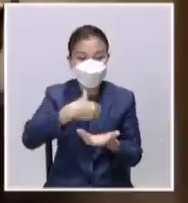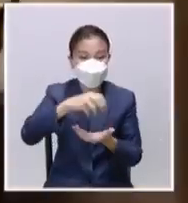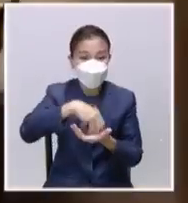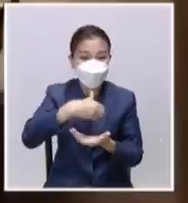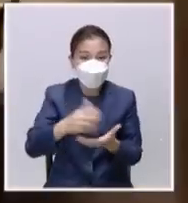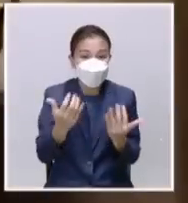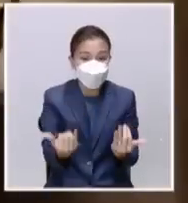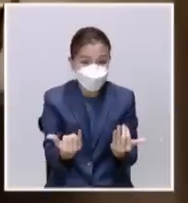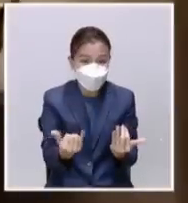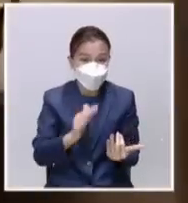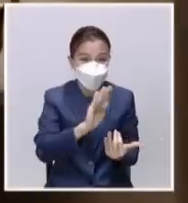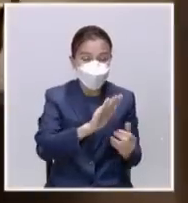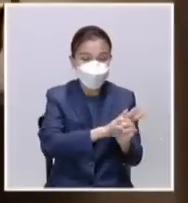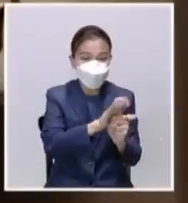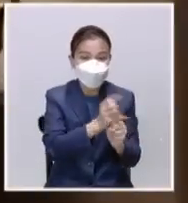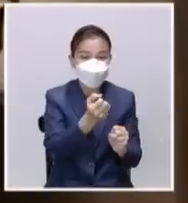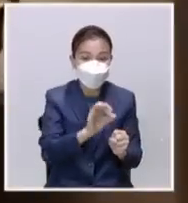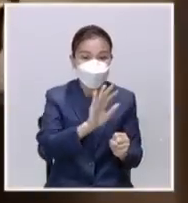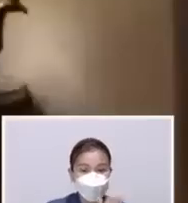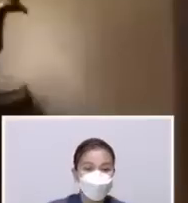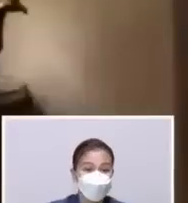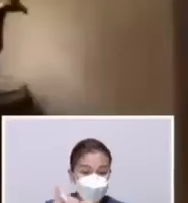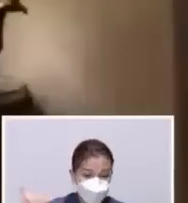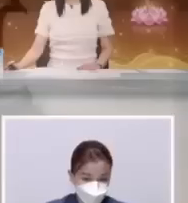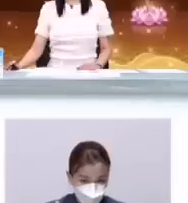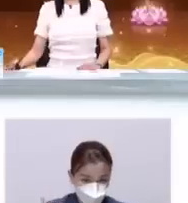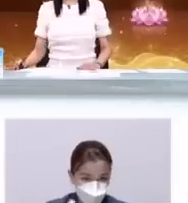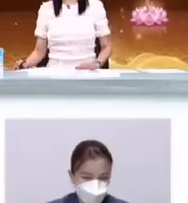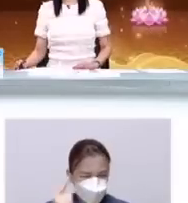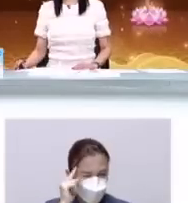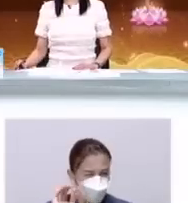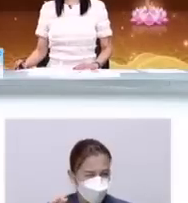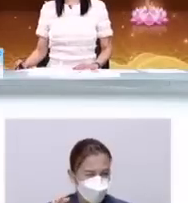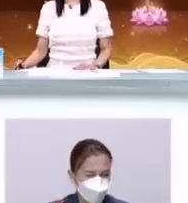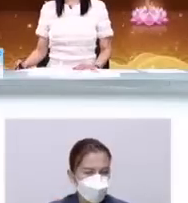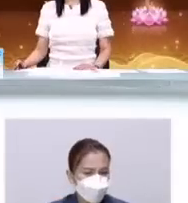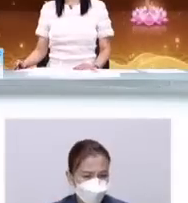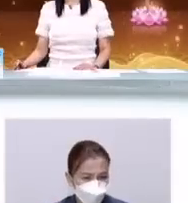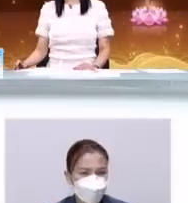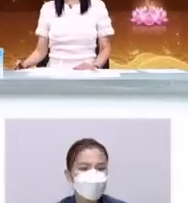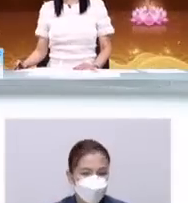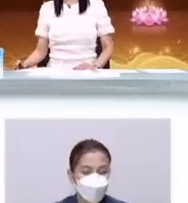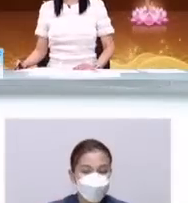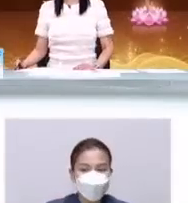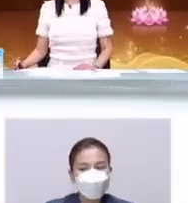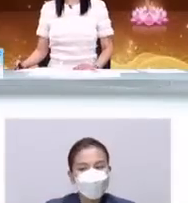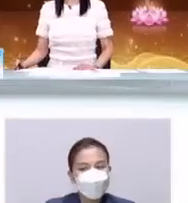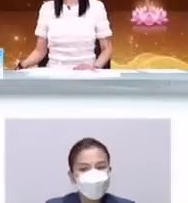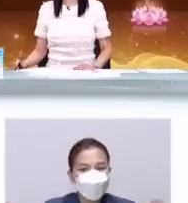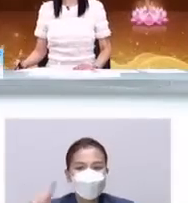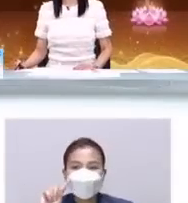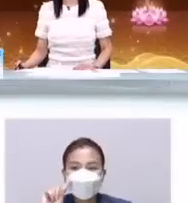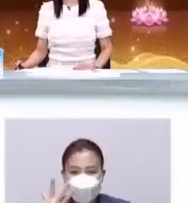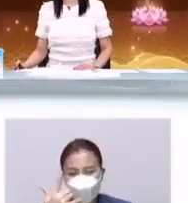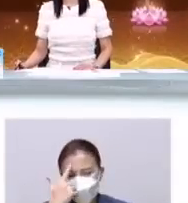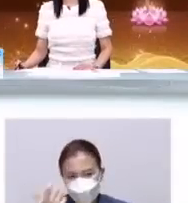าสุดสำหรับสถานการณ์โควิด-19 ที่ระบาดในยุโรปขณะนี้นะคะซึ่งก็น่าเป็นห่วงมากค่ะว่าอาจจะเข้าสู่การระบาดรอบที่5ได้เนื่องจ